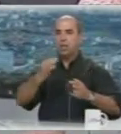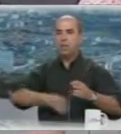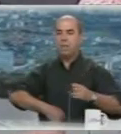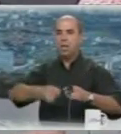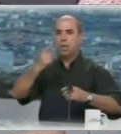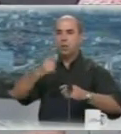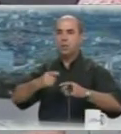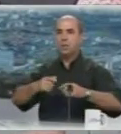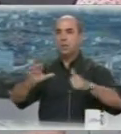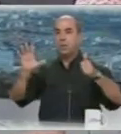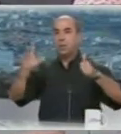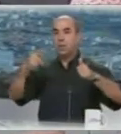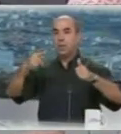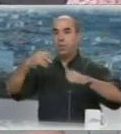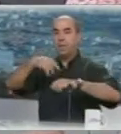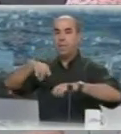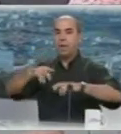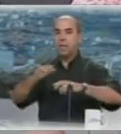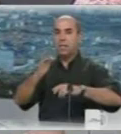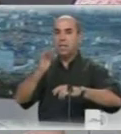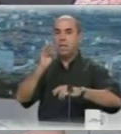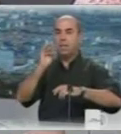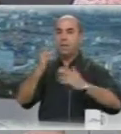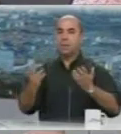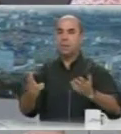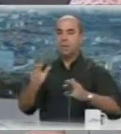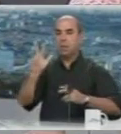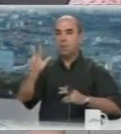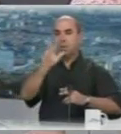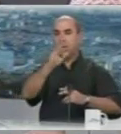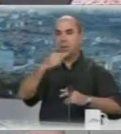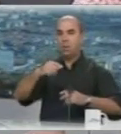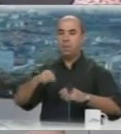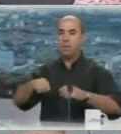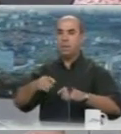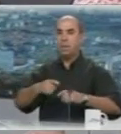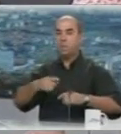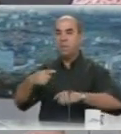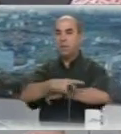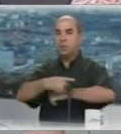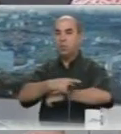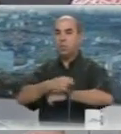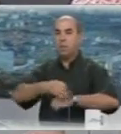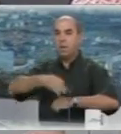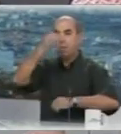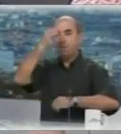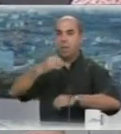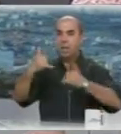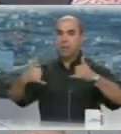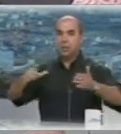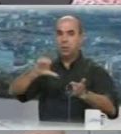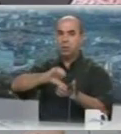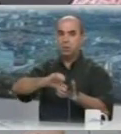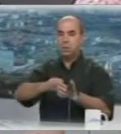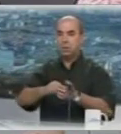بعد 36 كيلو، وتقع على بعد 33 كيلو من الجنوب الغربي للعاصمة. يمكن قريبة